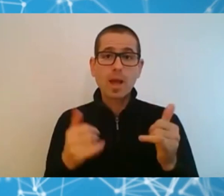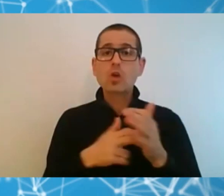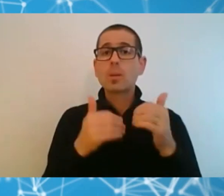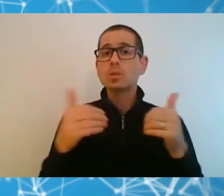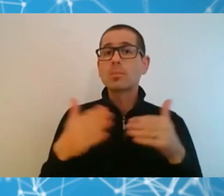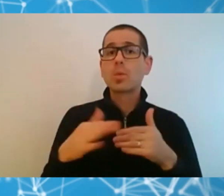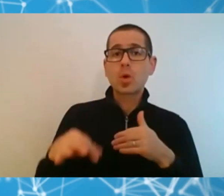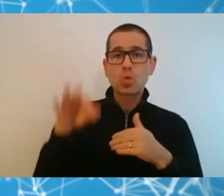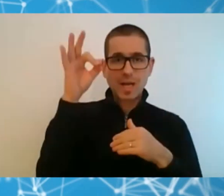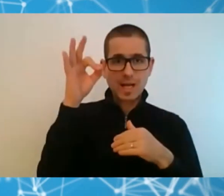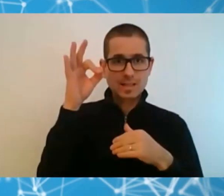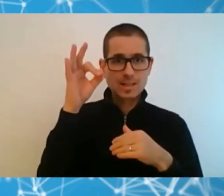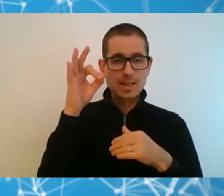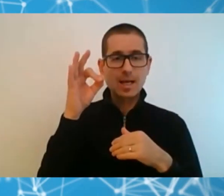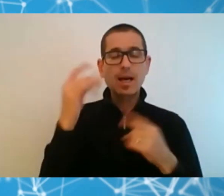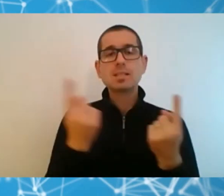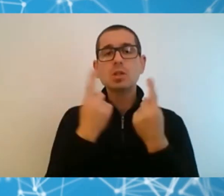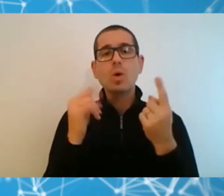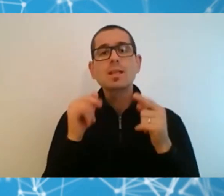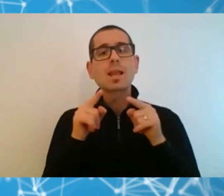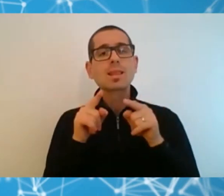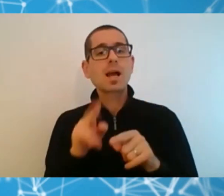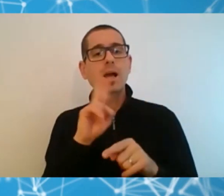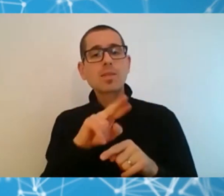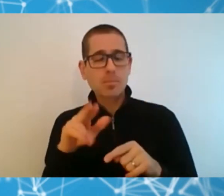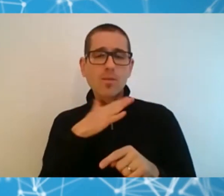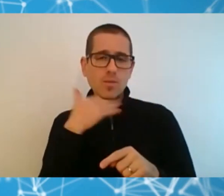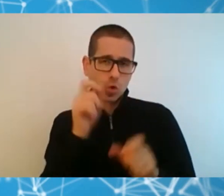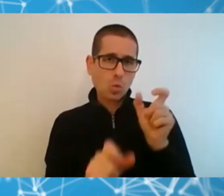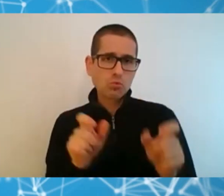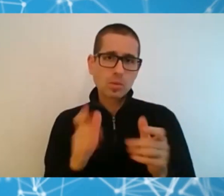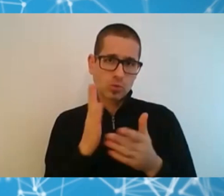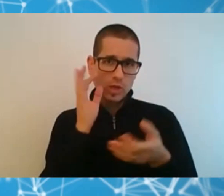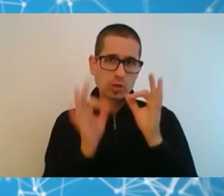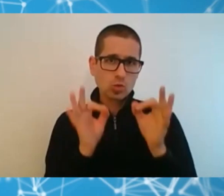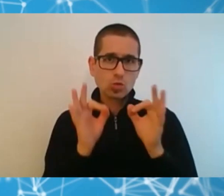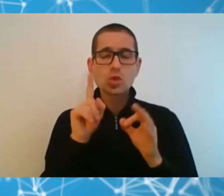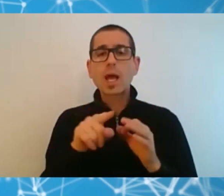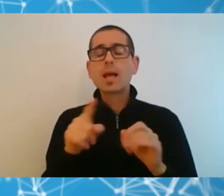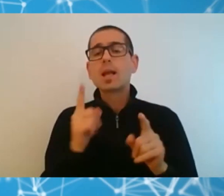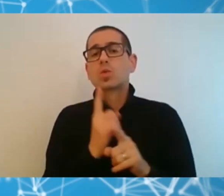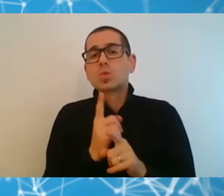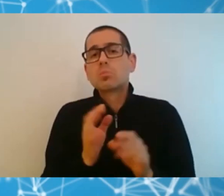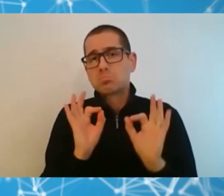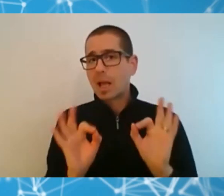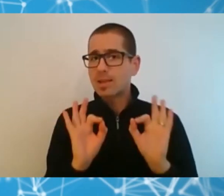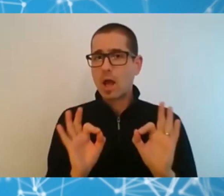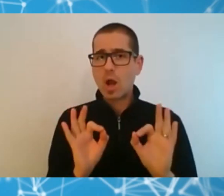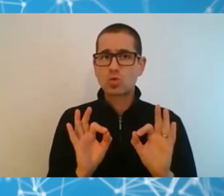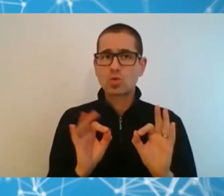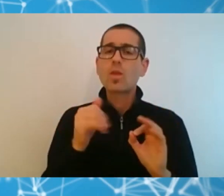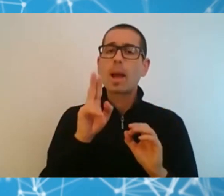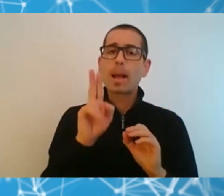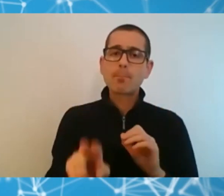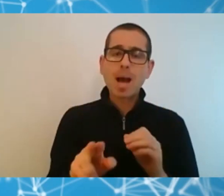odraslih, položaj tak, da ima marsikdo izkušnje s tem. In je tudi idealno, da pač ima